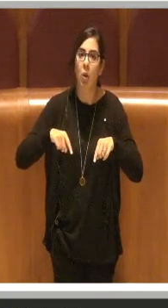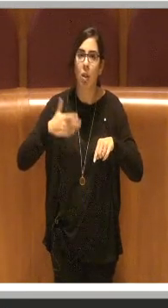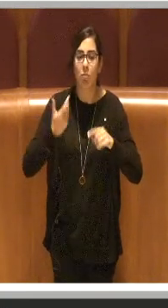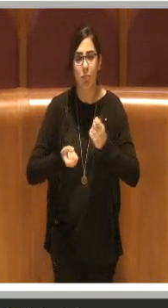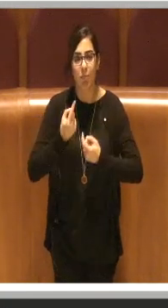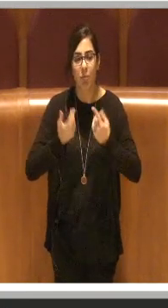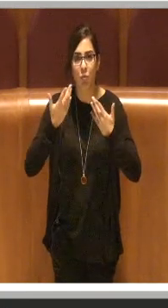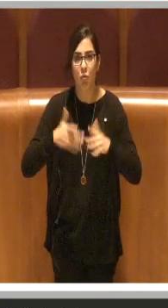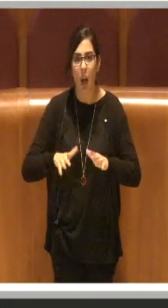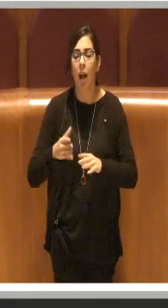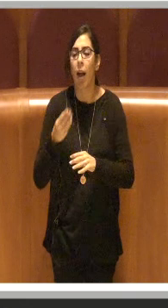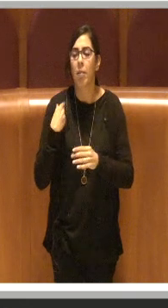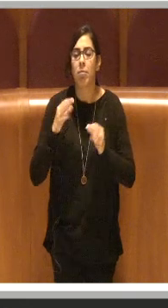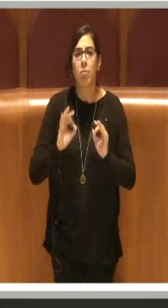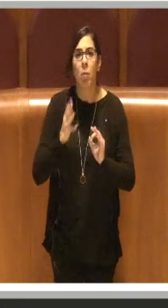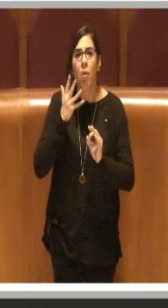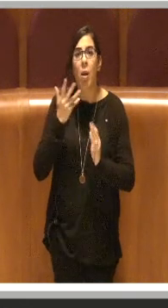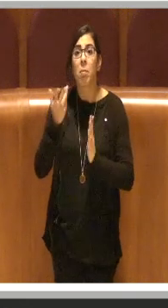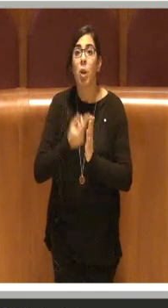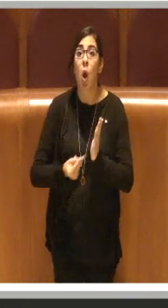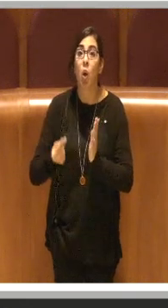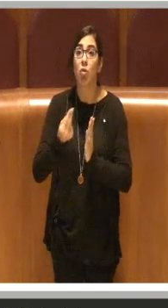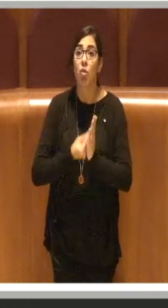un progetto